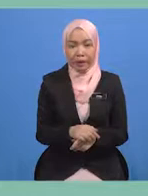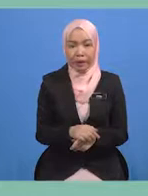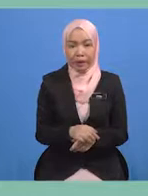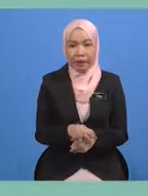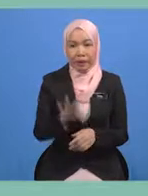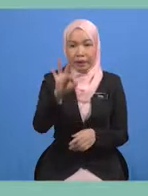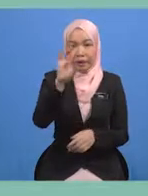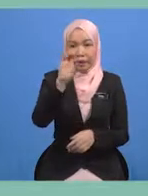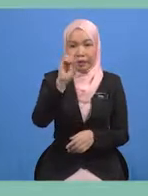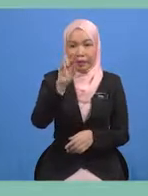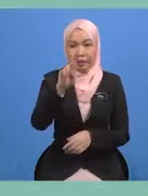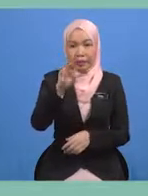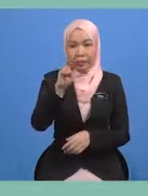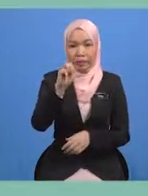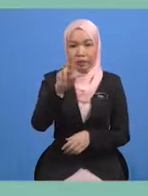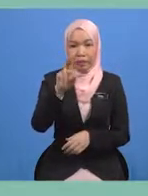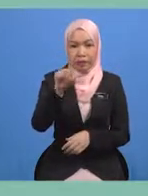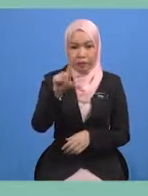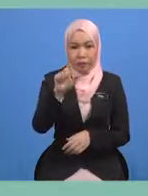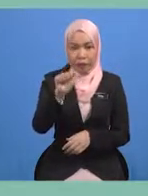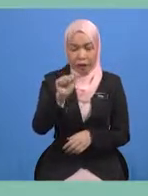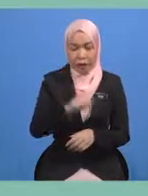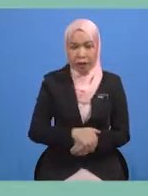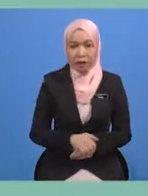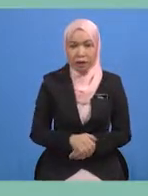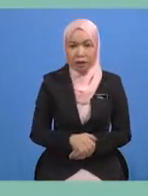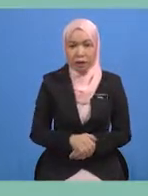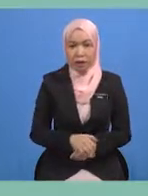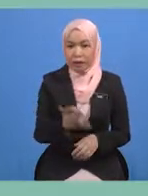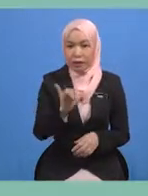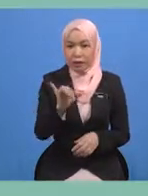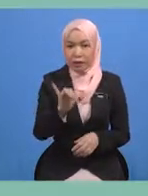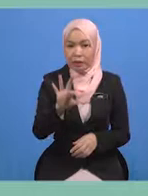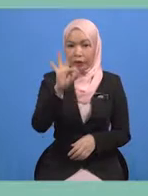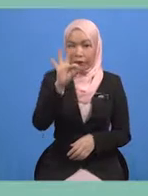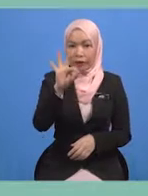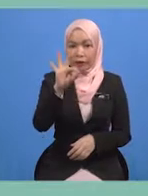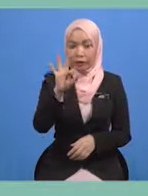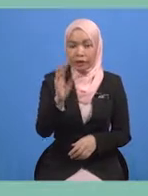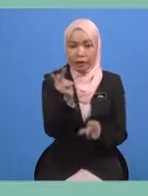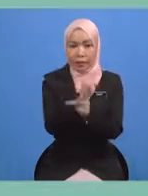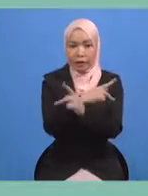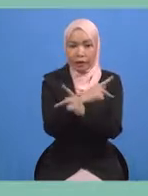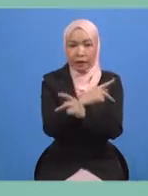hal laju gelombang sama frekuensi darab panjang